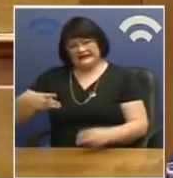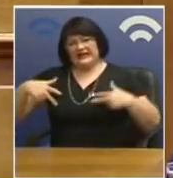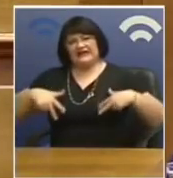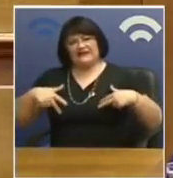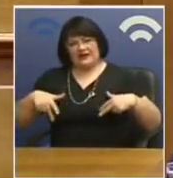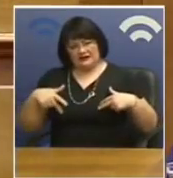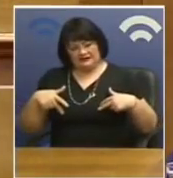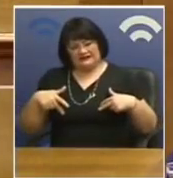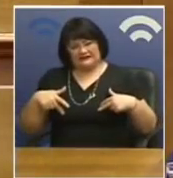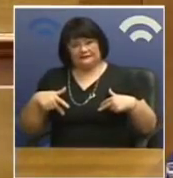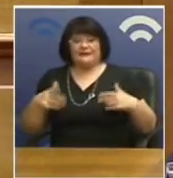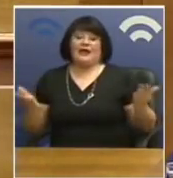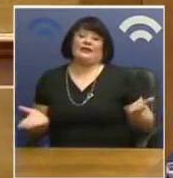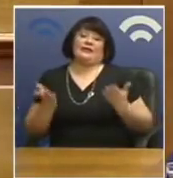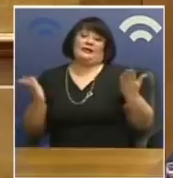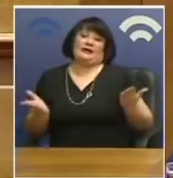επί των ημερών μας δήθεν